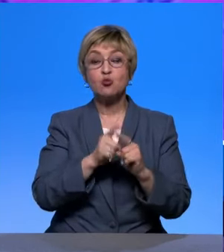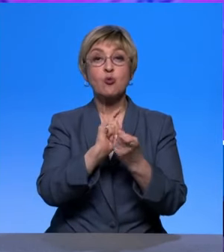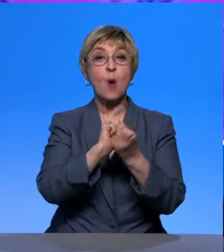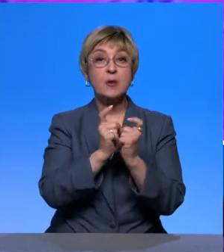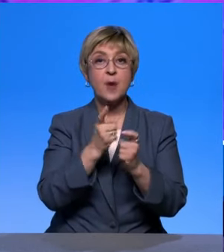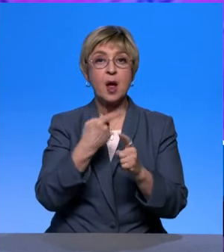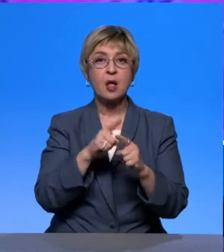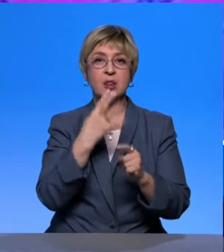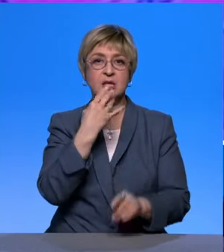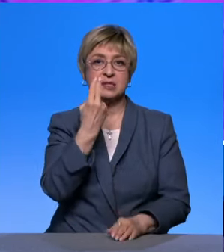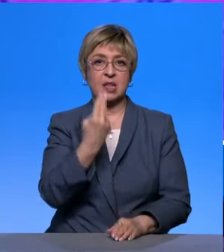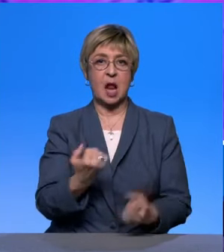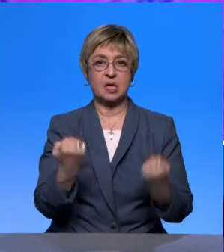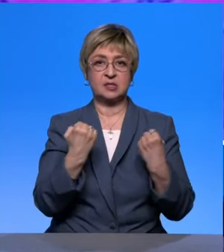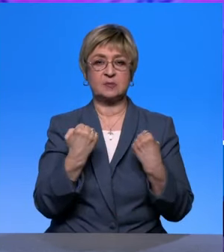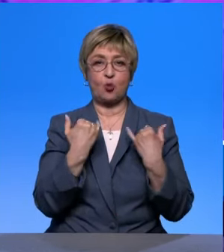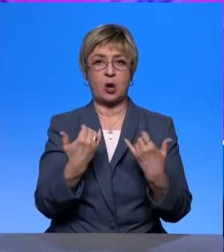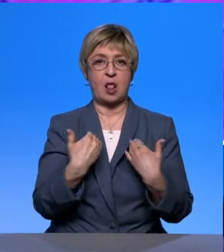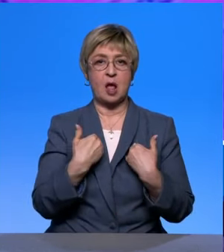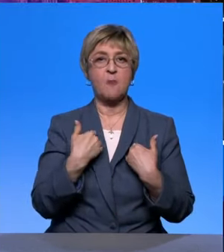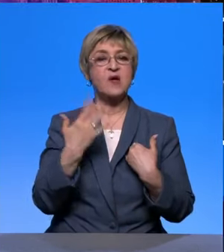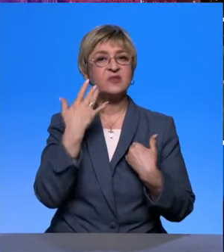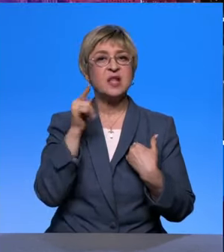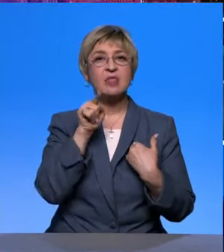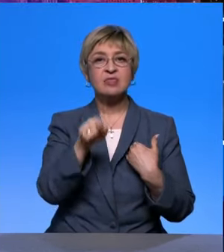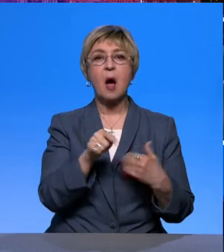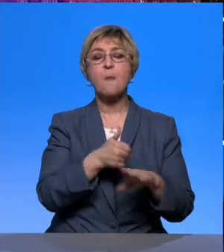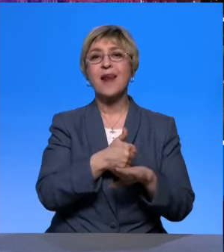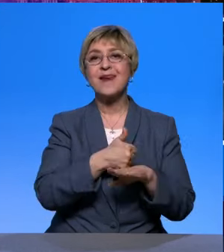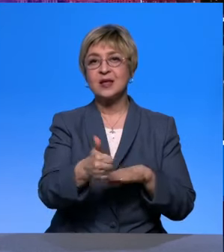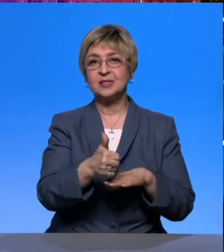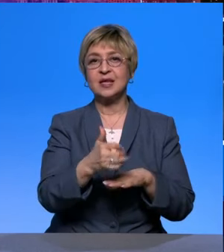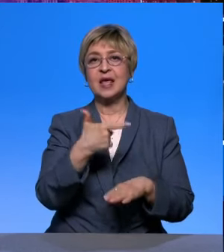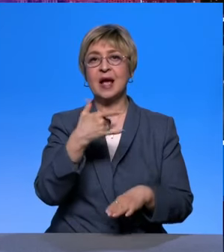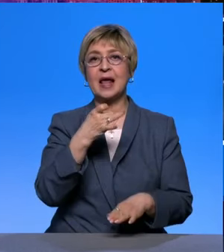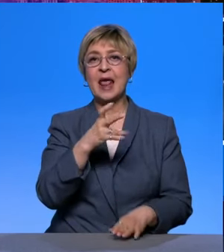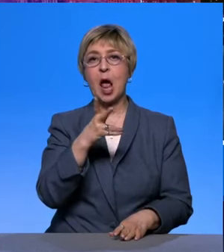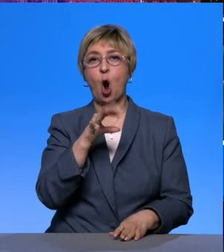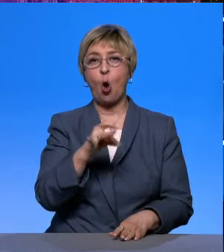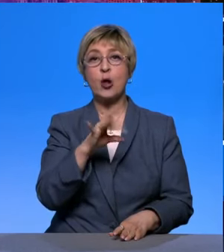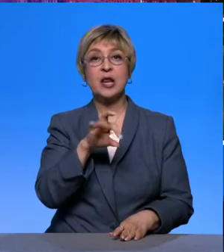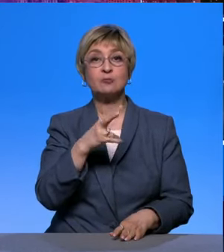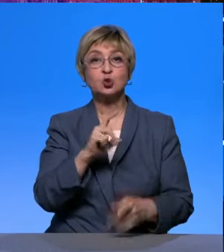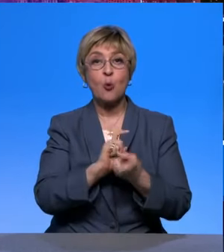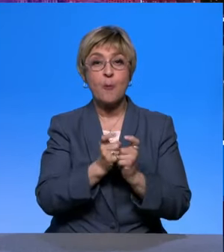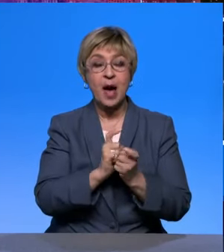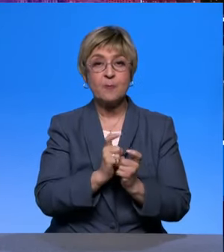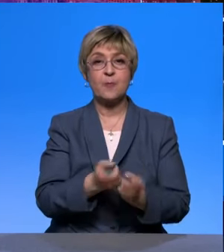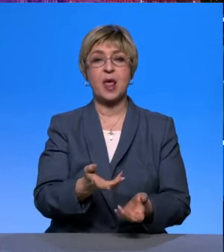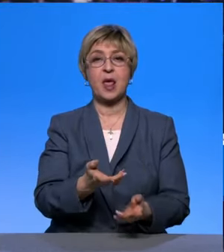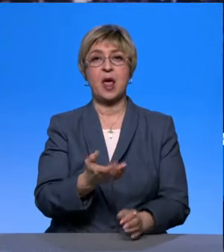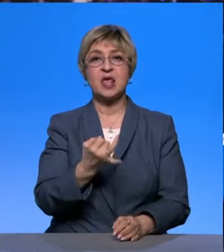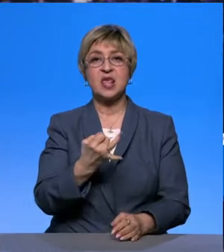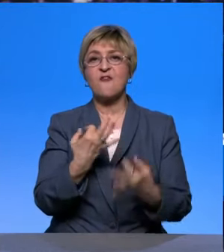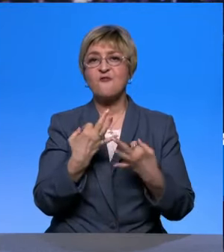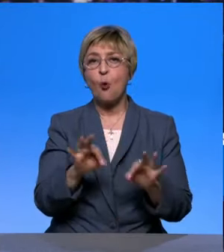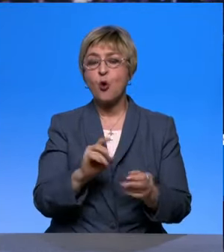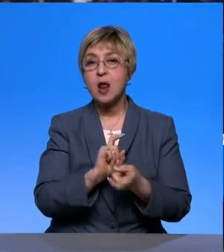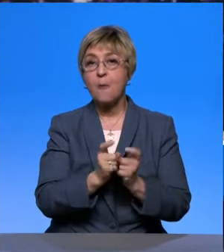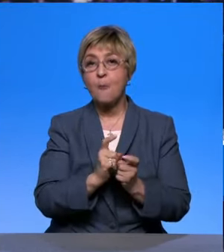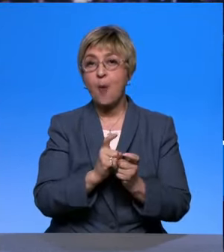национальный вид спорта для нас. Мы всегда лидеры там. И в греко-римской борьбе, и в вольной борьбе. Она же греко-римская. Да. Она